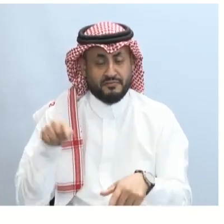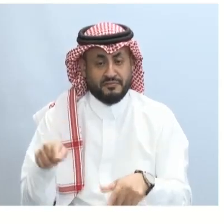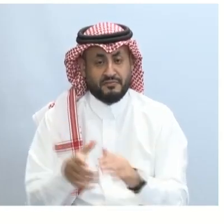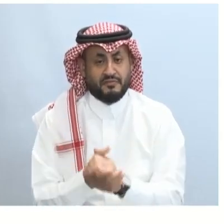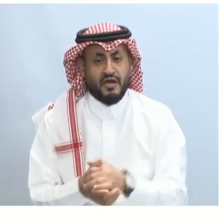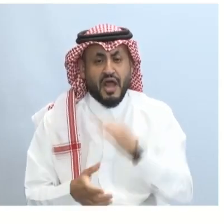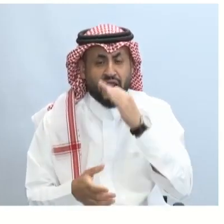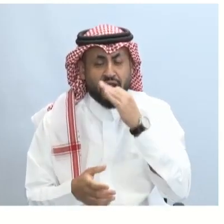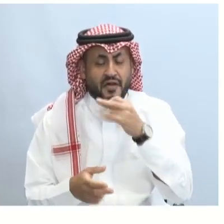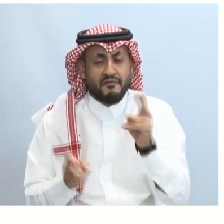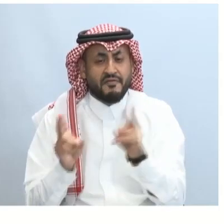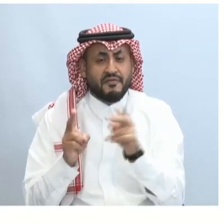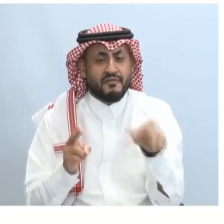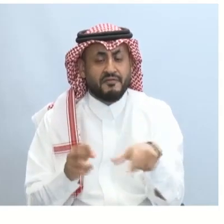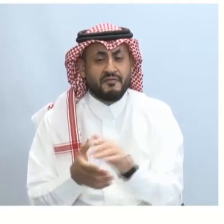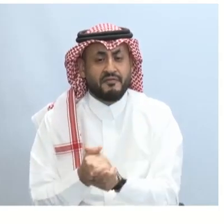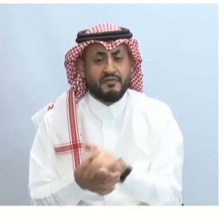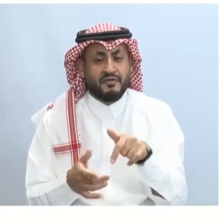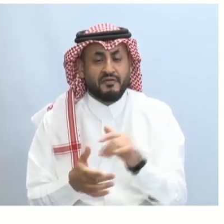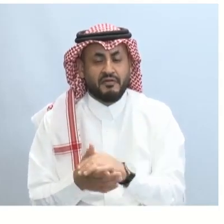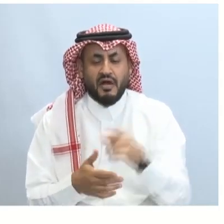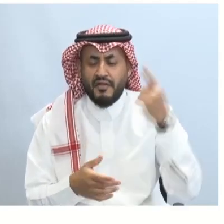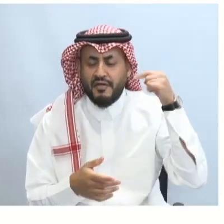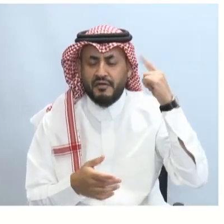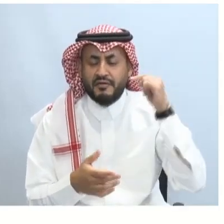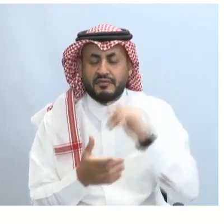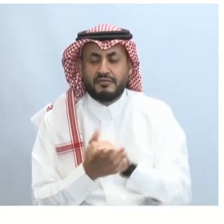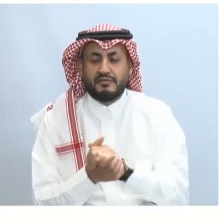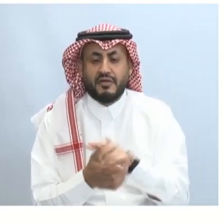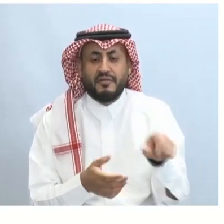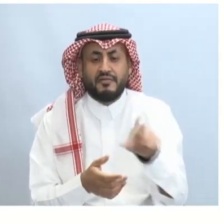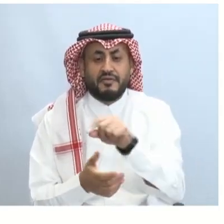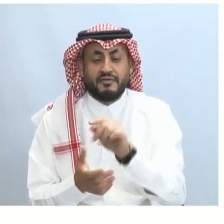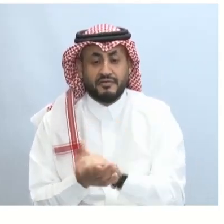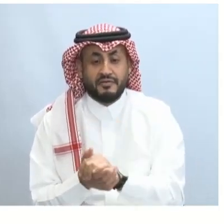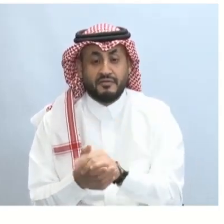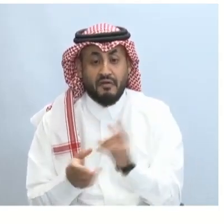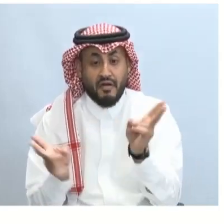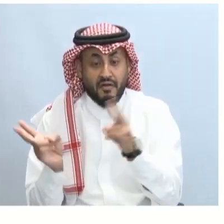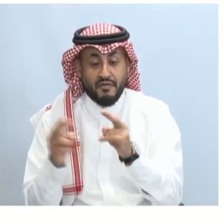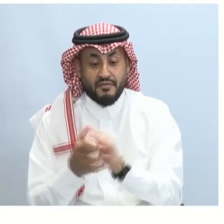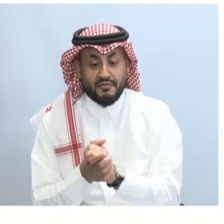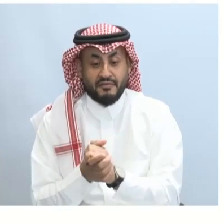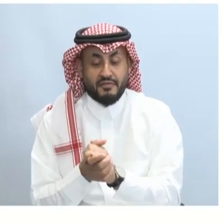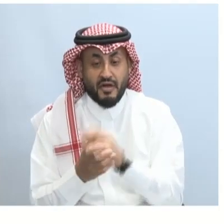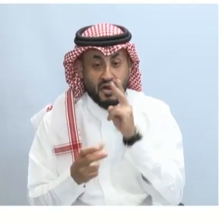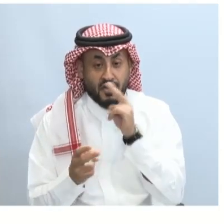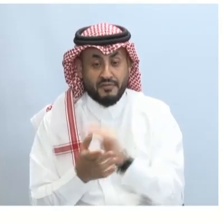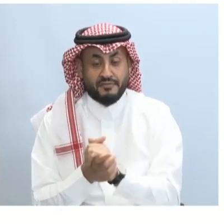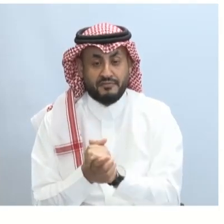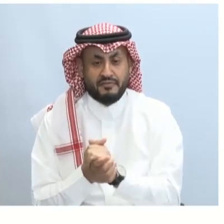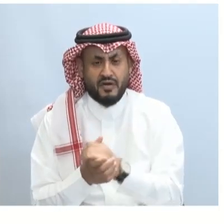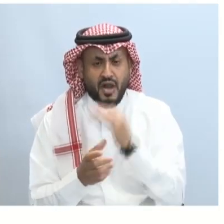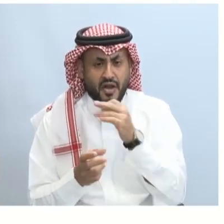يتحدث شخص في مجلس ما واتذكر حديثا يناسب حديثه واخاف ان يفوتني هذا الحديث